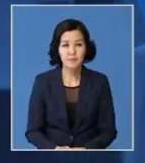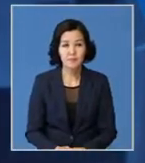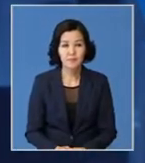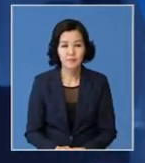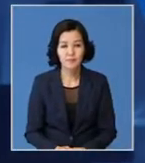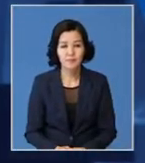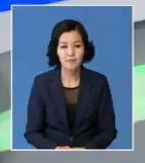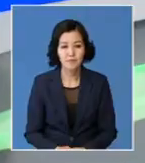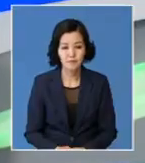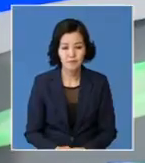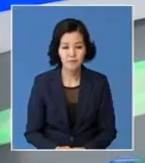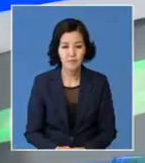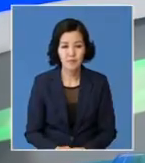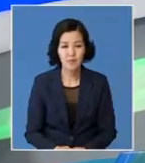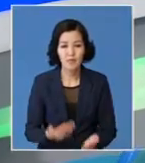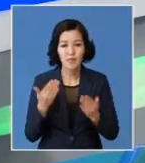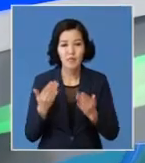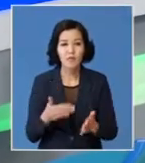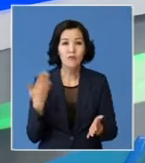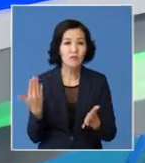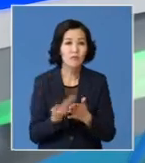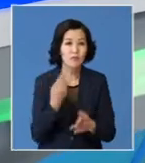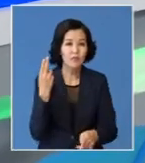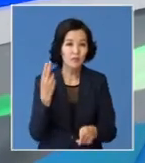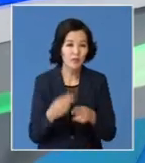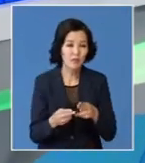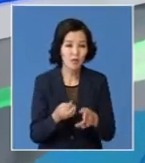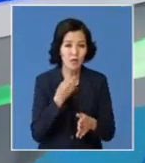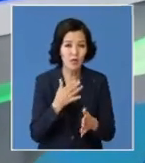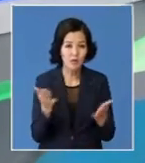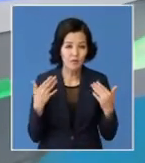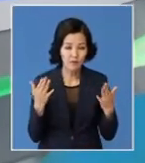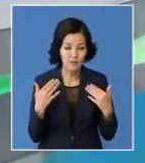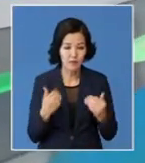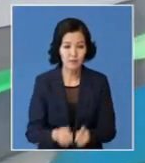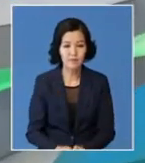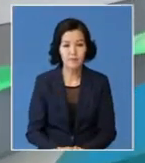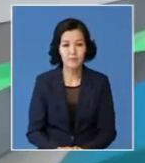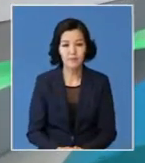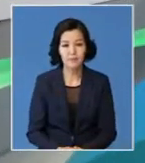У меня на этом все. Хороших вам выходных. До свидания.